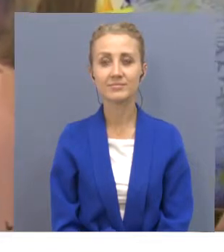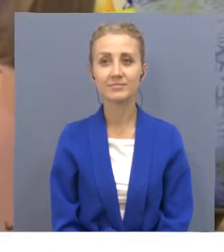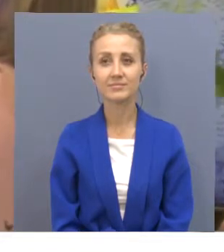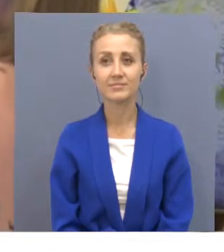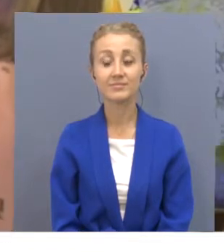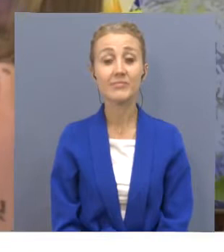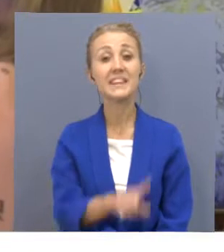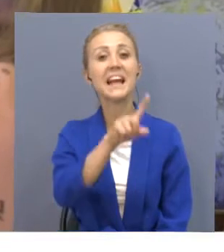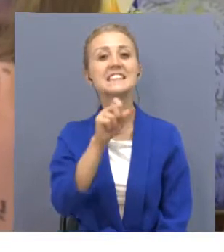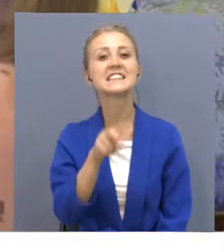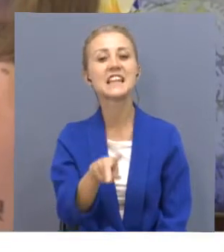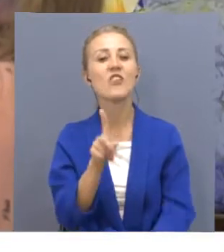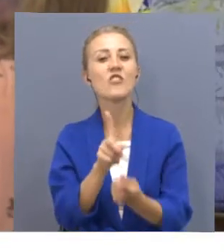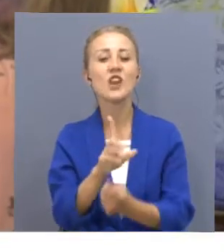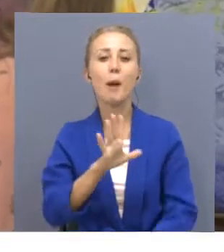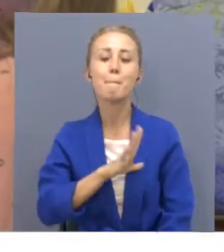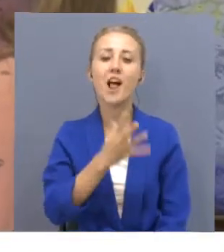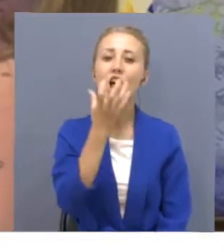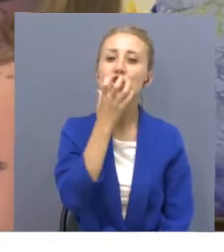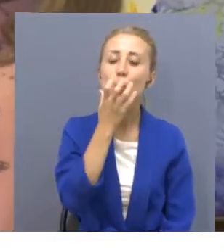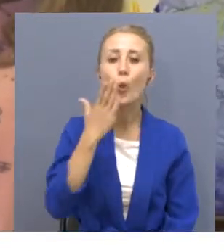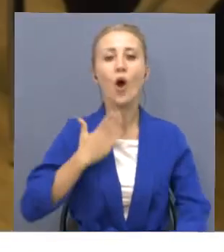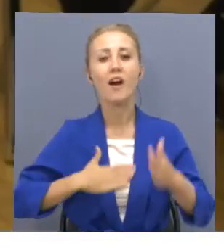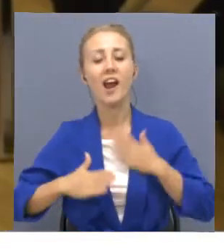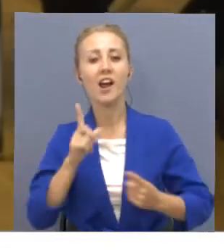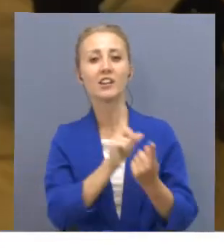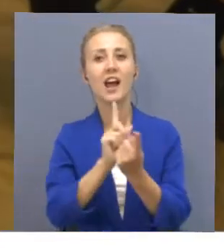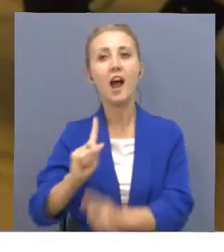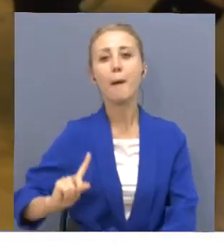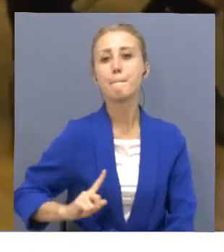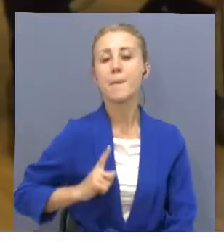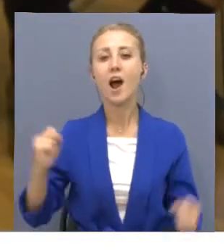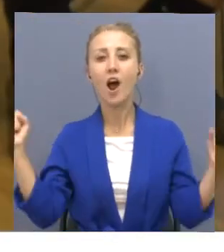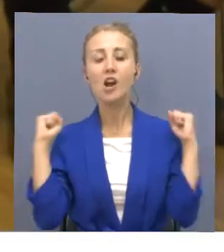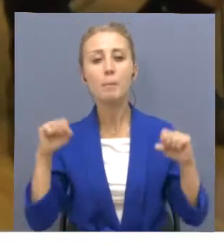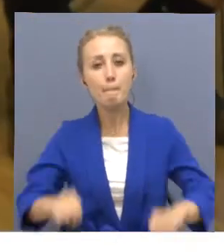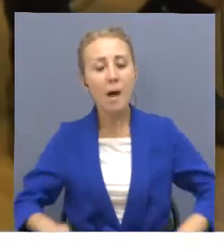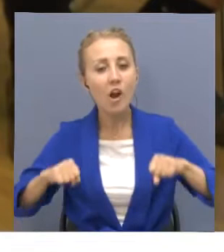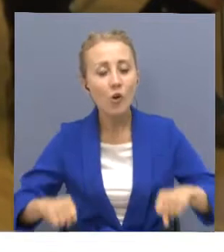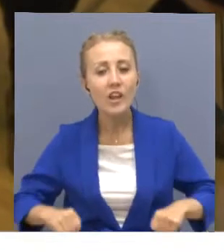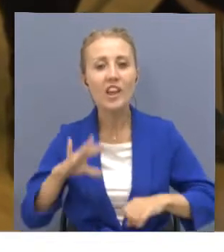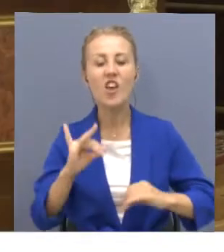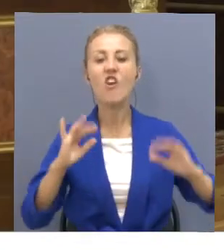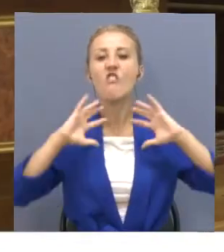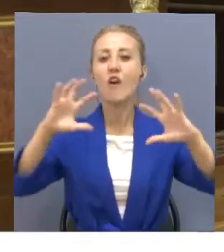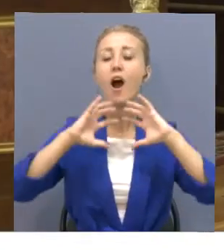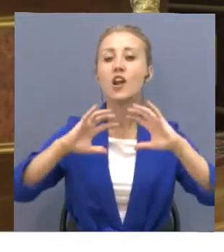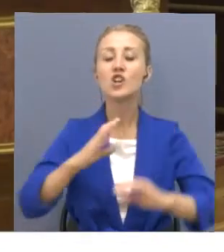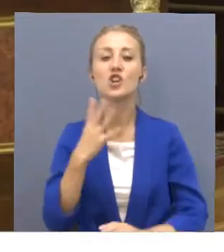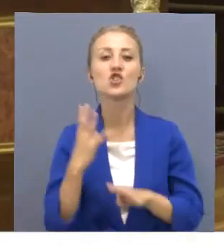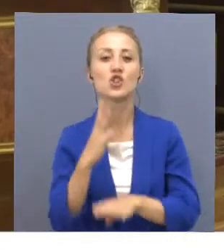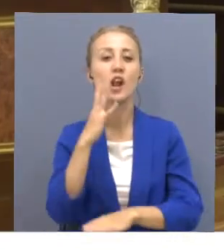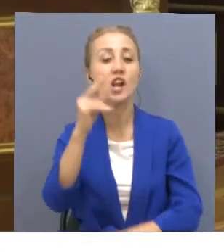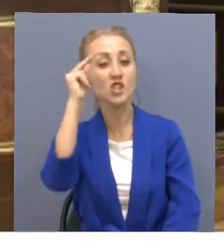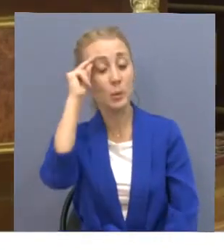В зале встречи царила очень теплая обстановка. Радушно приняли мастера спорта по пауэрлифтингу и волейболу, четырехкратного чемпиона мира